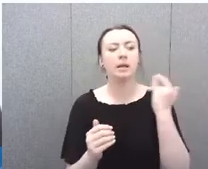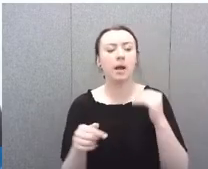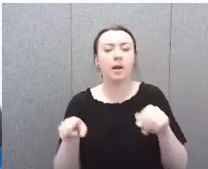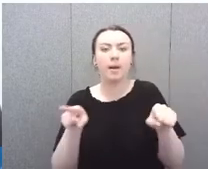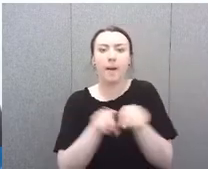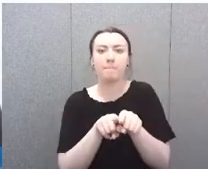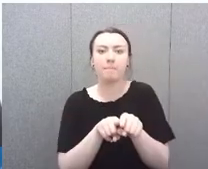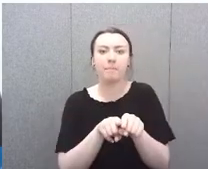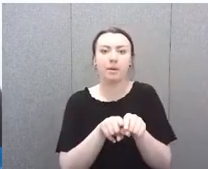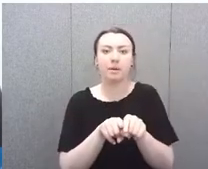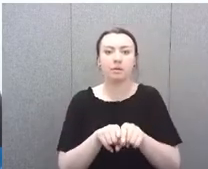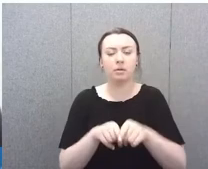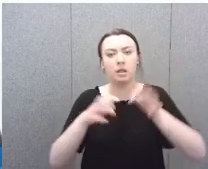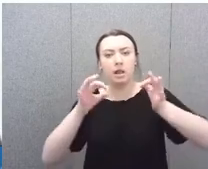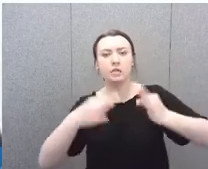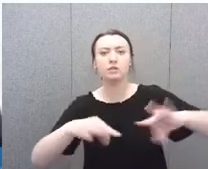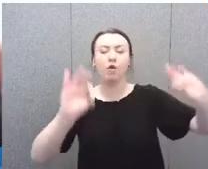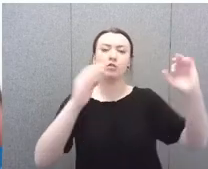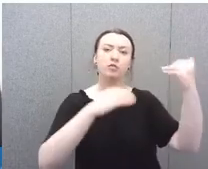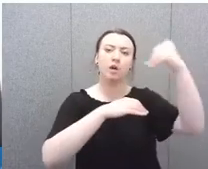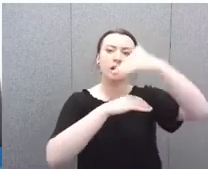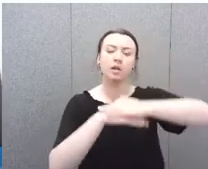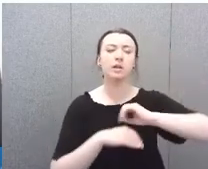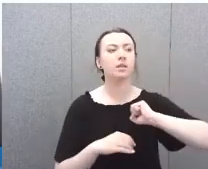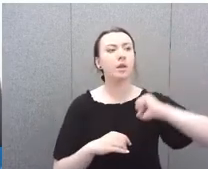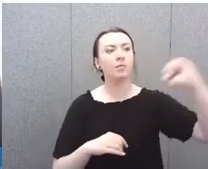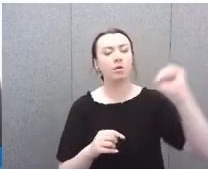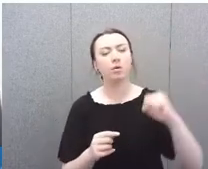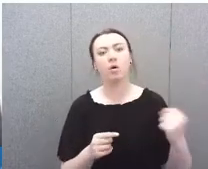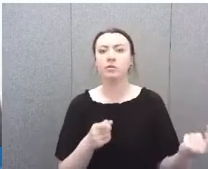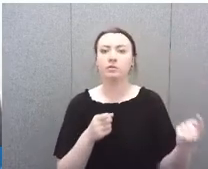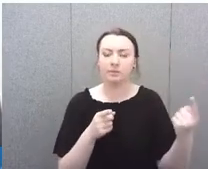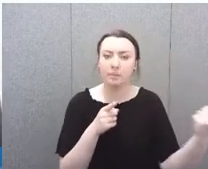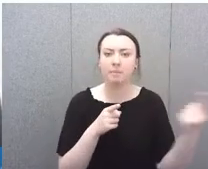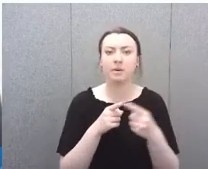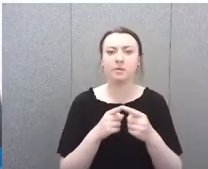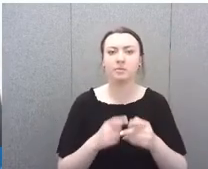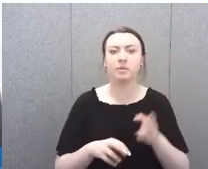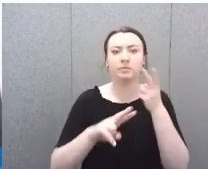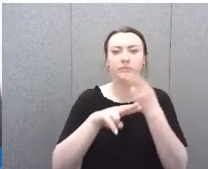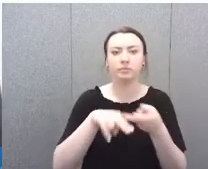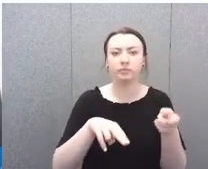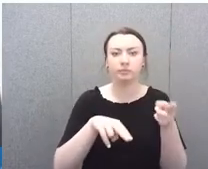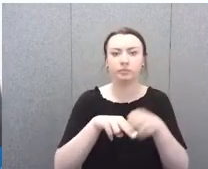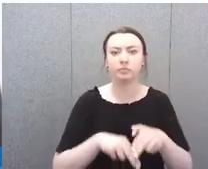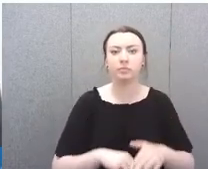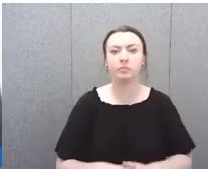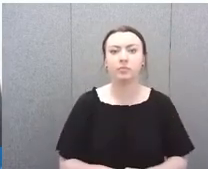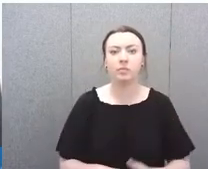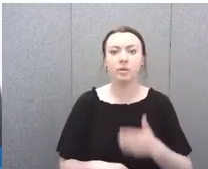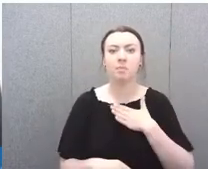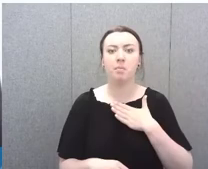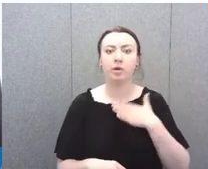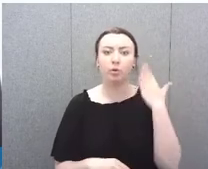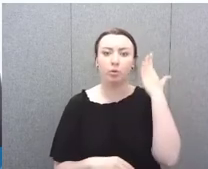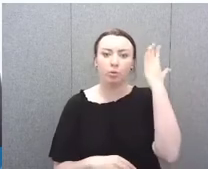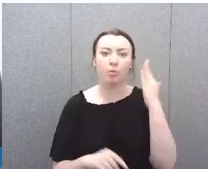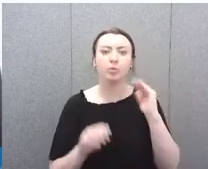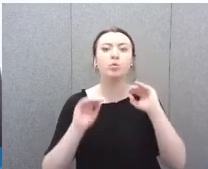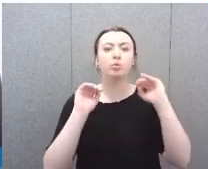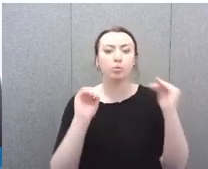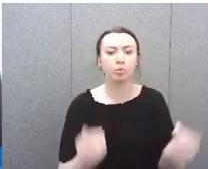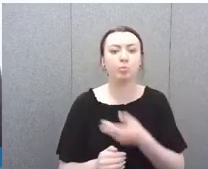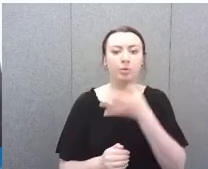требования гендерного равенства, это неотъемлемо от принципа западной демократии. Потому что, мне кажется,